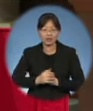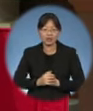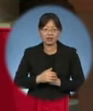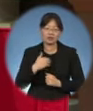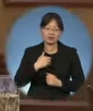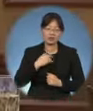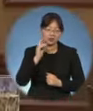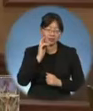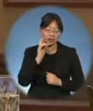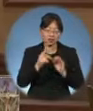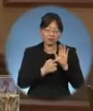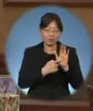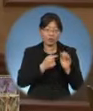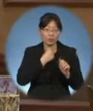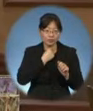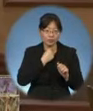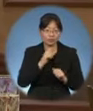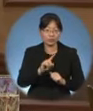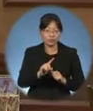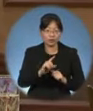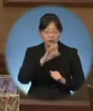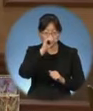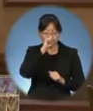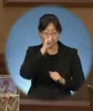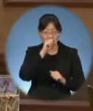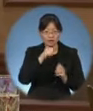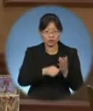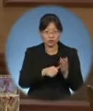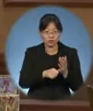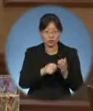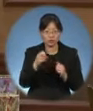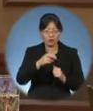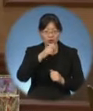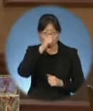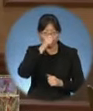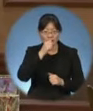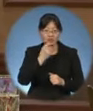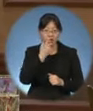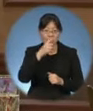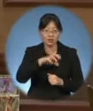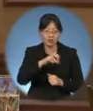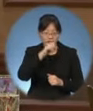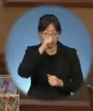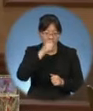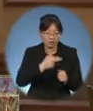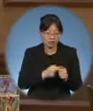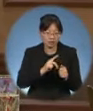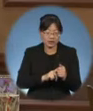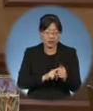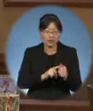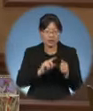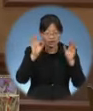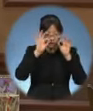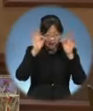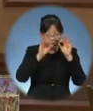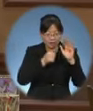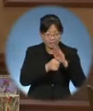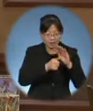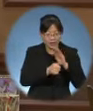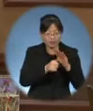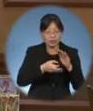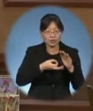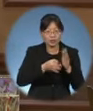좀 심하게 표현해서 그렇게 뭐 좋다는 교재, 뭐 좋다는 학원, 좋다는 선생님들 막 찾아서